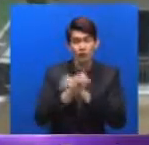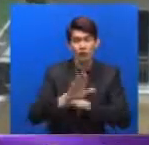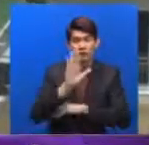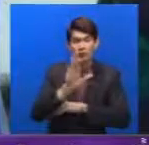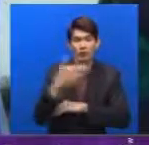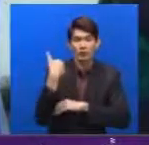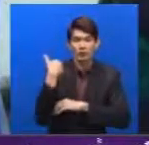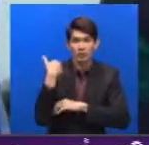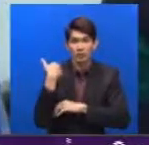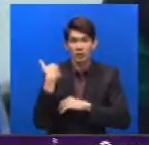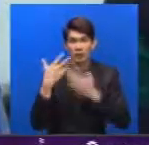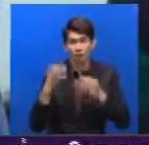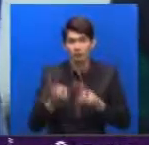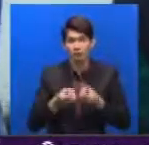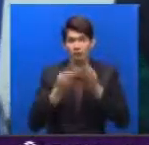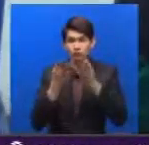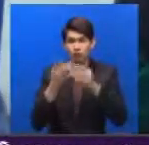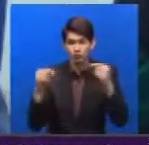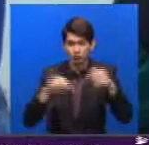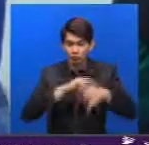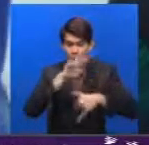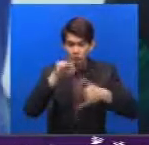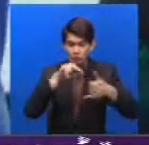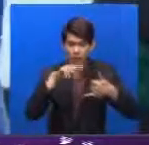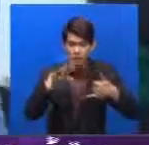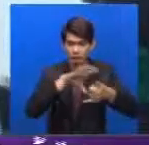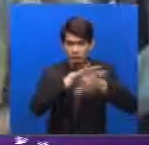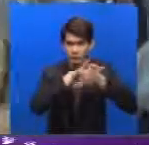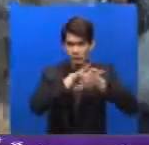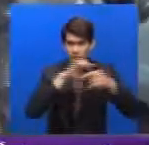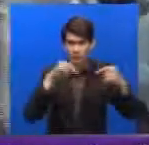และถูกส่งตัวเข้าควบคุมไว้ในเรือนจำกลางจังหวัดอุดรธานี